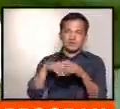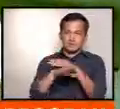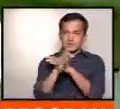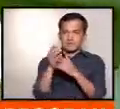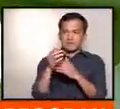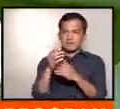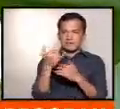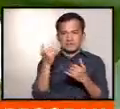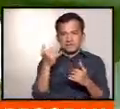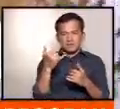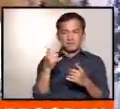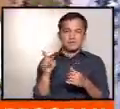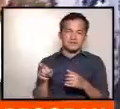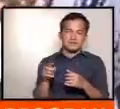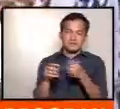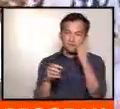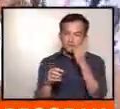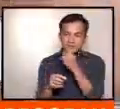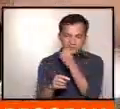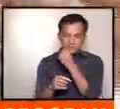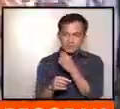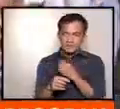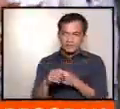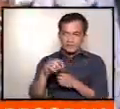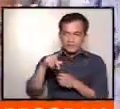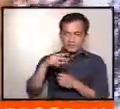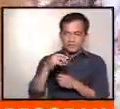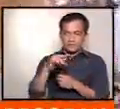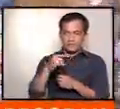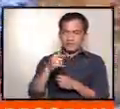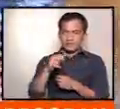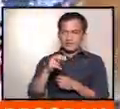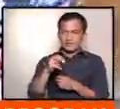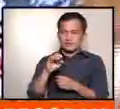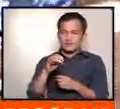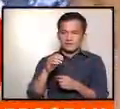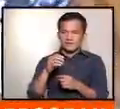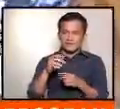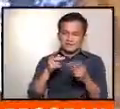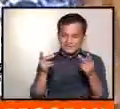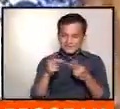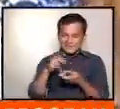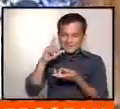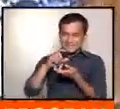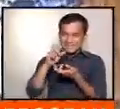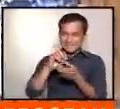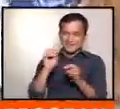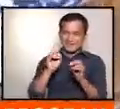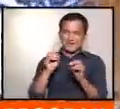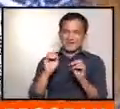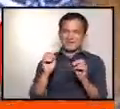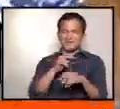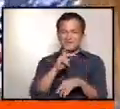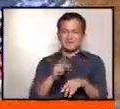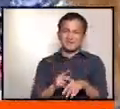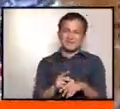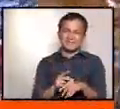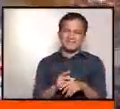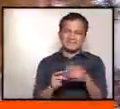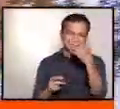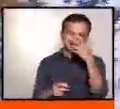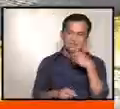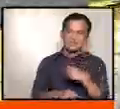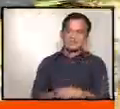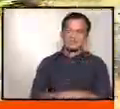dilaw naman ang mga bulaklak. Napaka-photogenic ng place na kapag magpipicture ka, para ka talagang wala sa Pilipinas. Yes. Ganun siya, ang